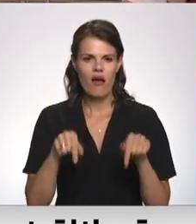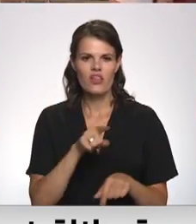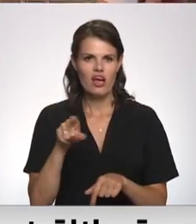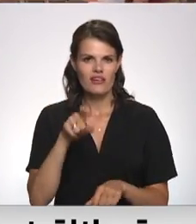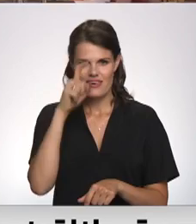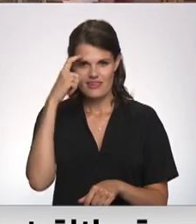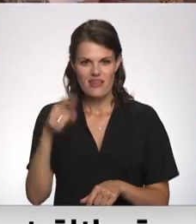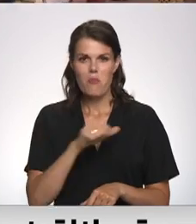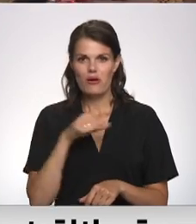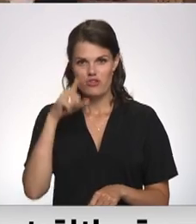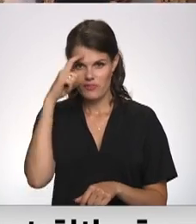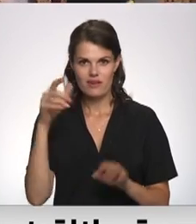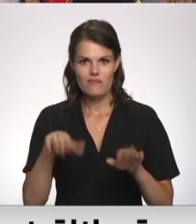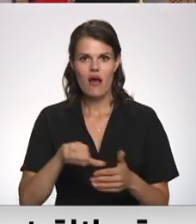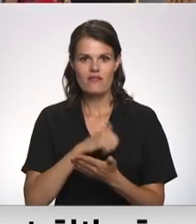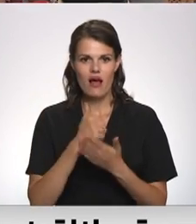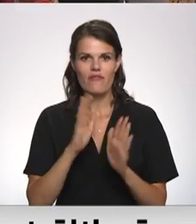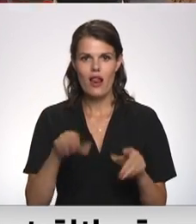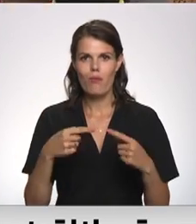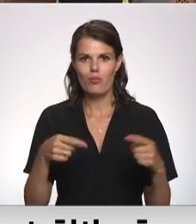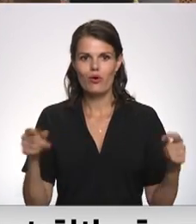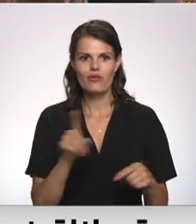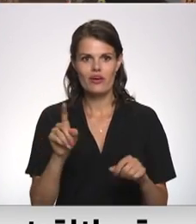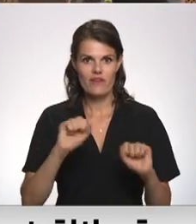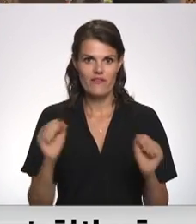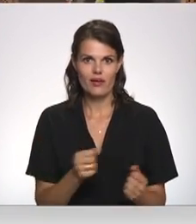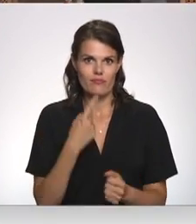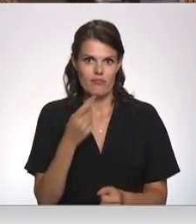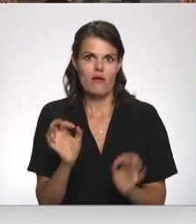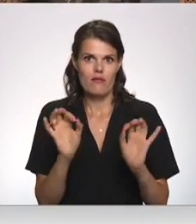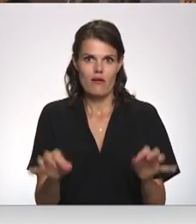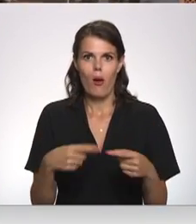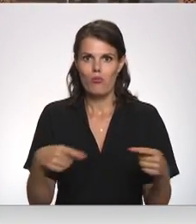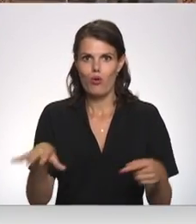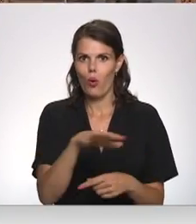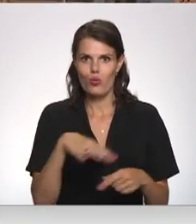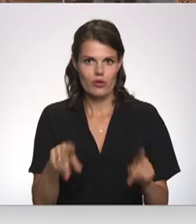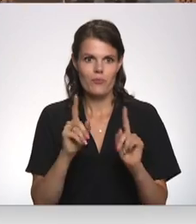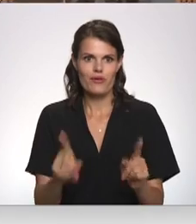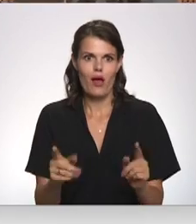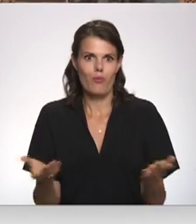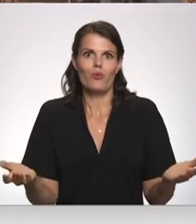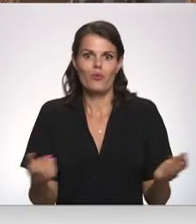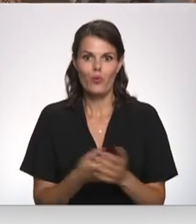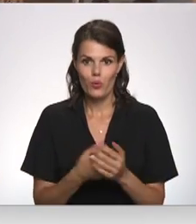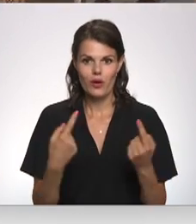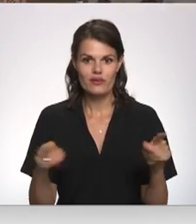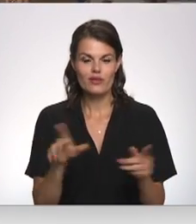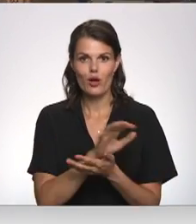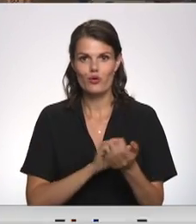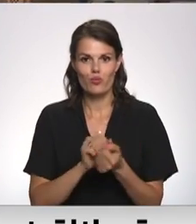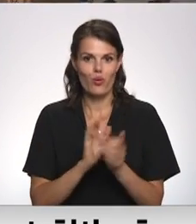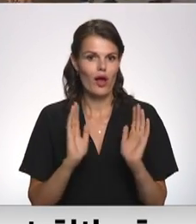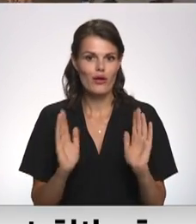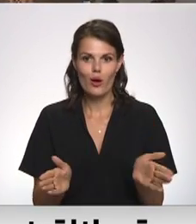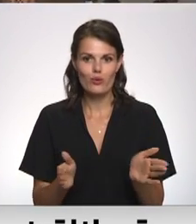Tas nekas, ka pašam karsti galvenais, lai produktiem ir vēsums, ja? Nu jā, produkcija jau jābūt, tad jau redz bojās, būs